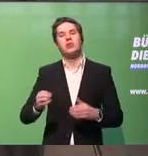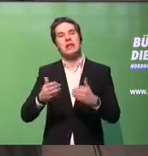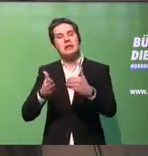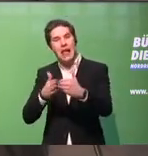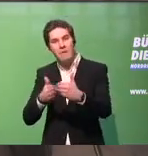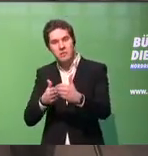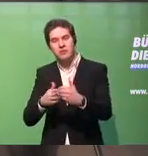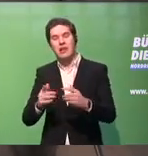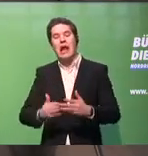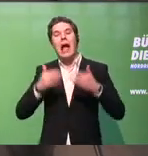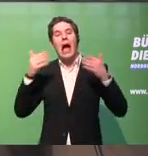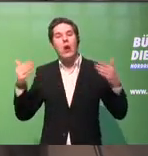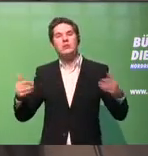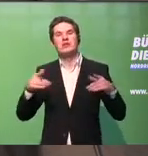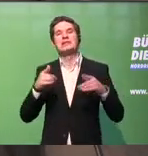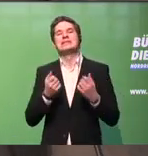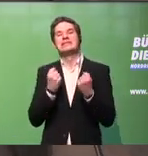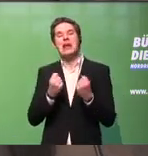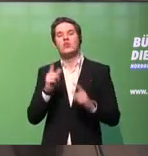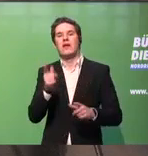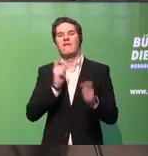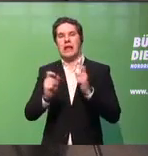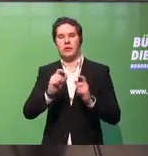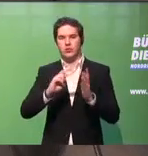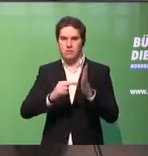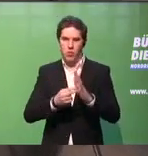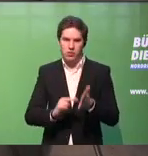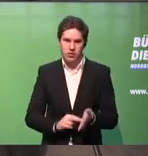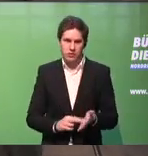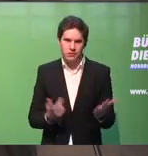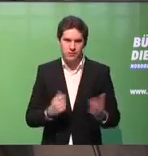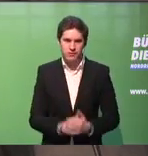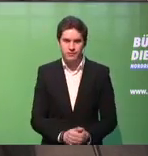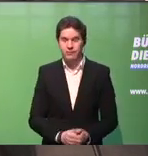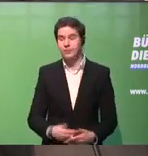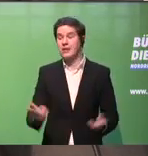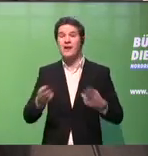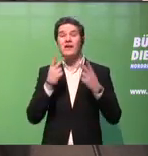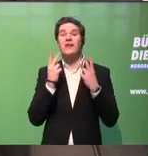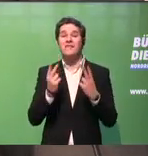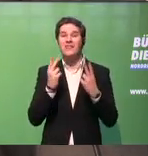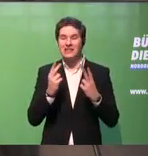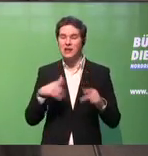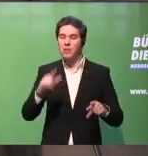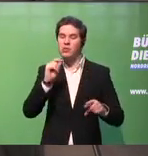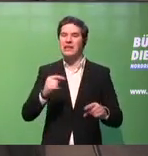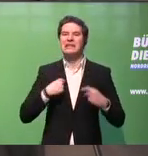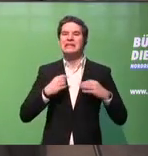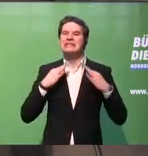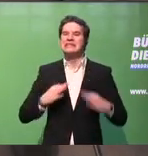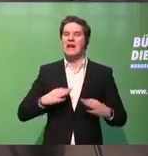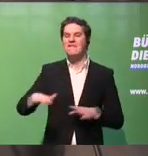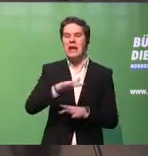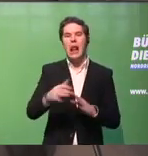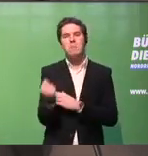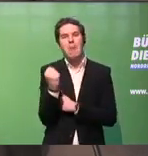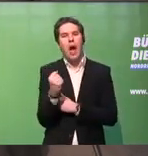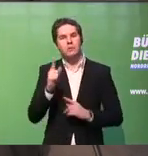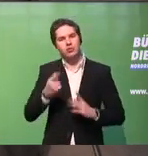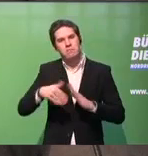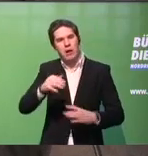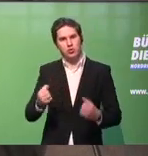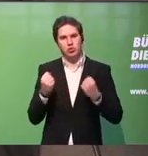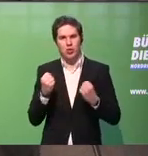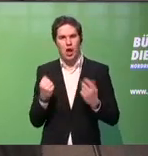und Verteidigungspolitik. Und da kommt es darauf an, die Zivilmacht Europa zu stärken und in der Zivilmacht Europa